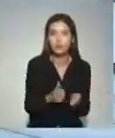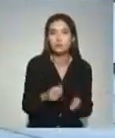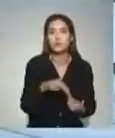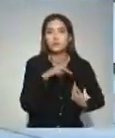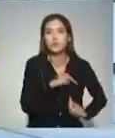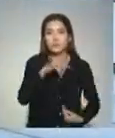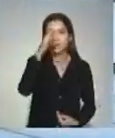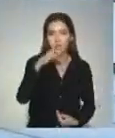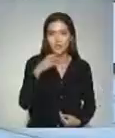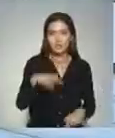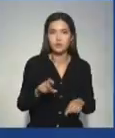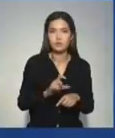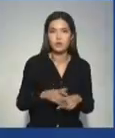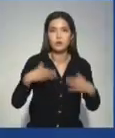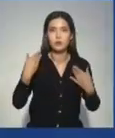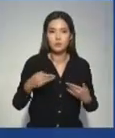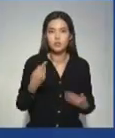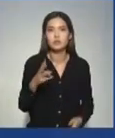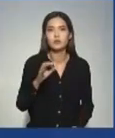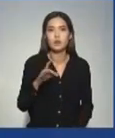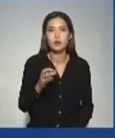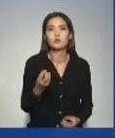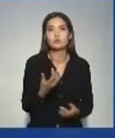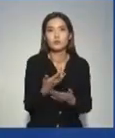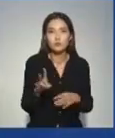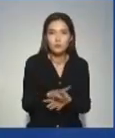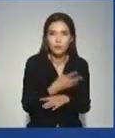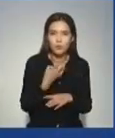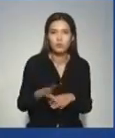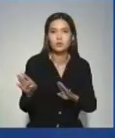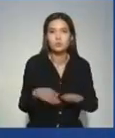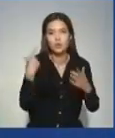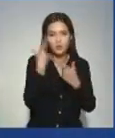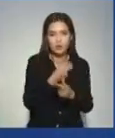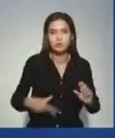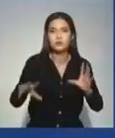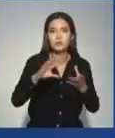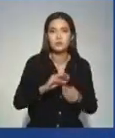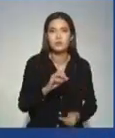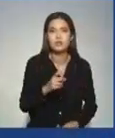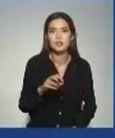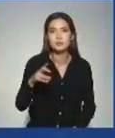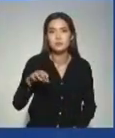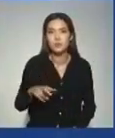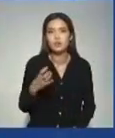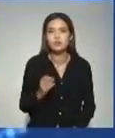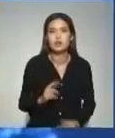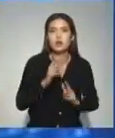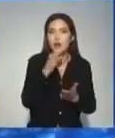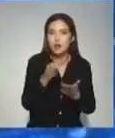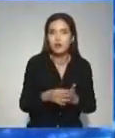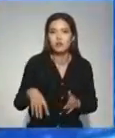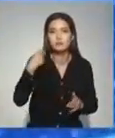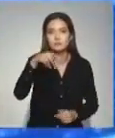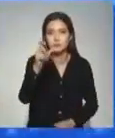сотрудничества с Казахстаном. К слову, поздравляют Токаева еще с полуночи после объявления результатов экзит-пол, на оглашении которых кандидат